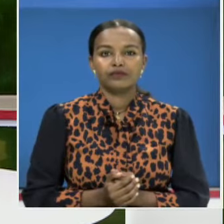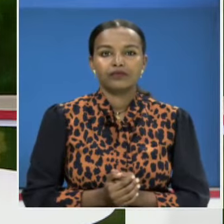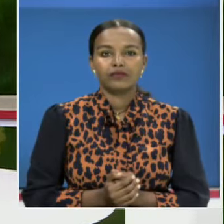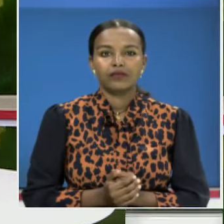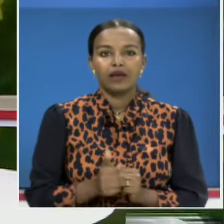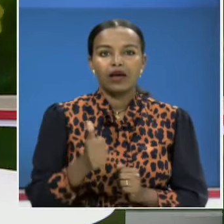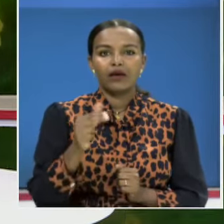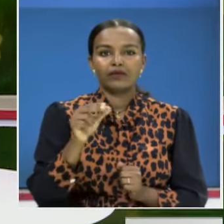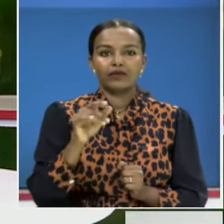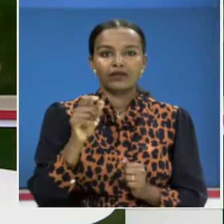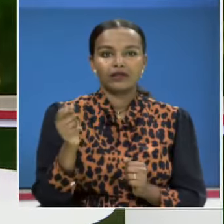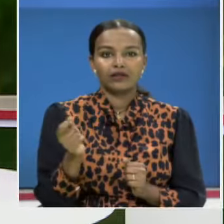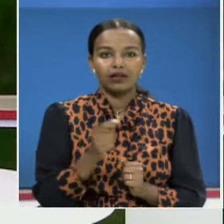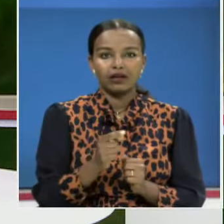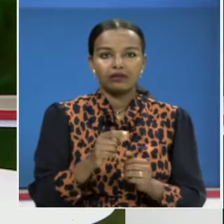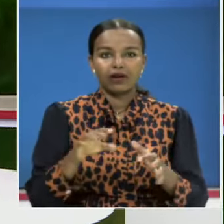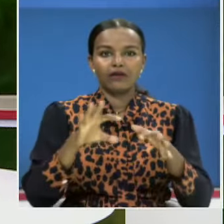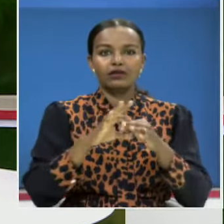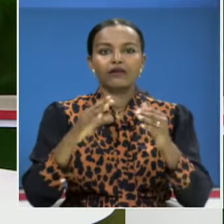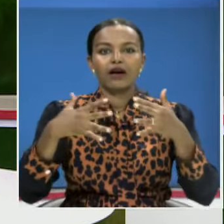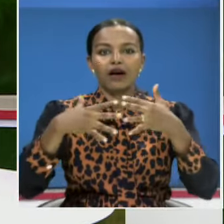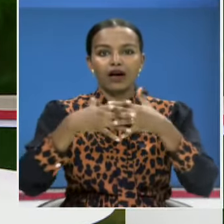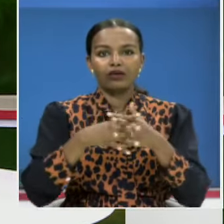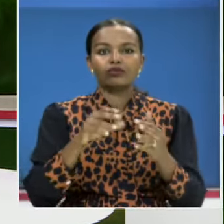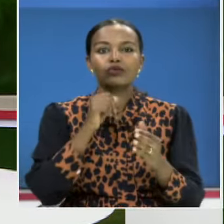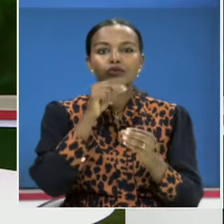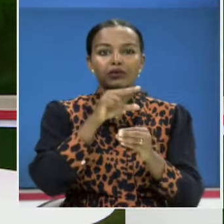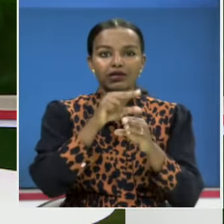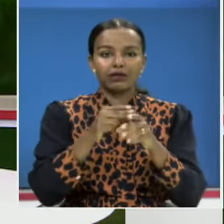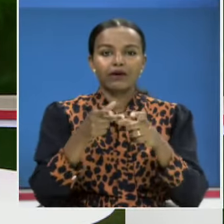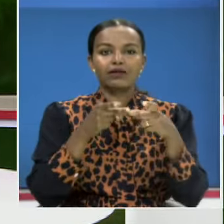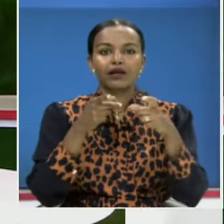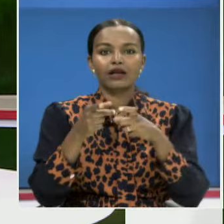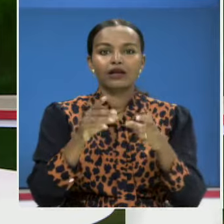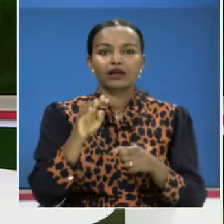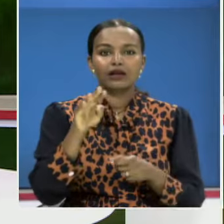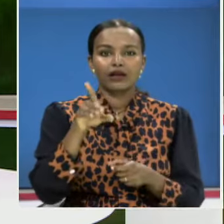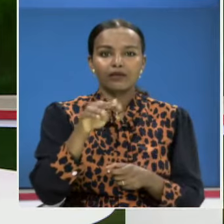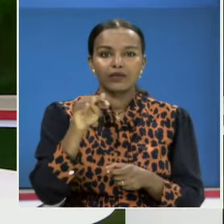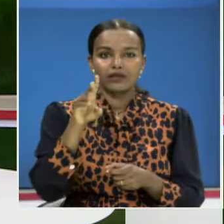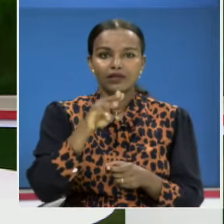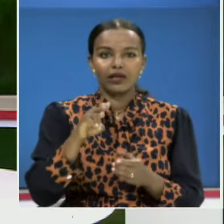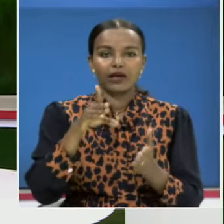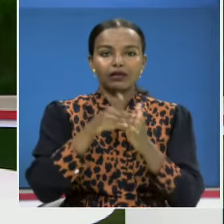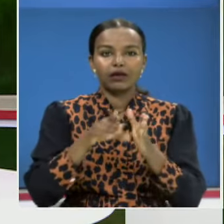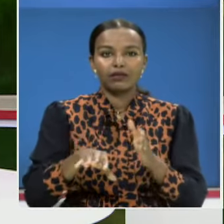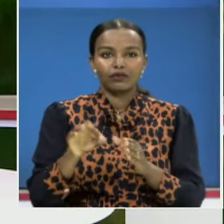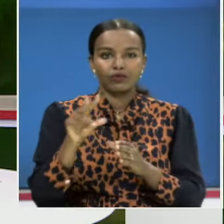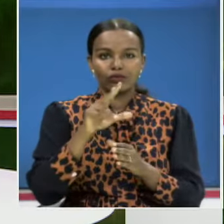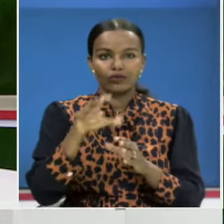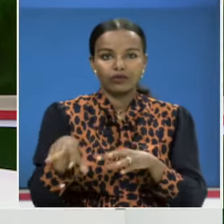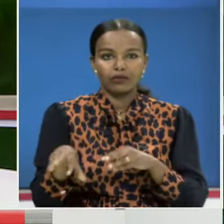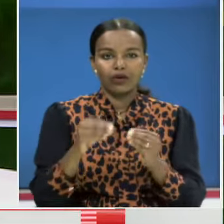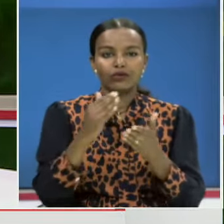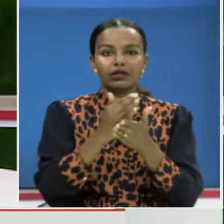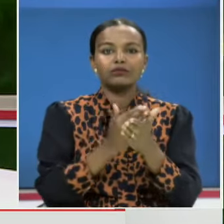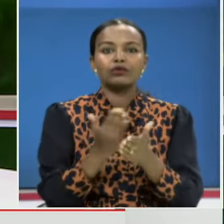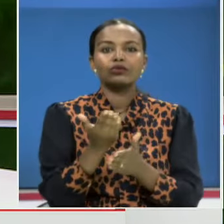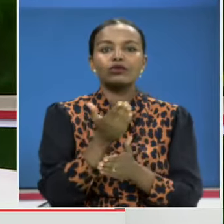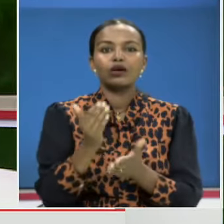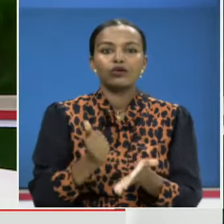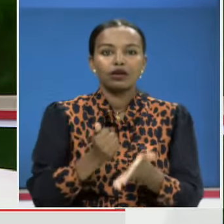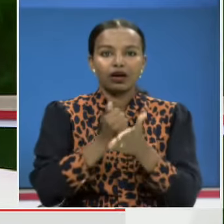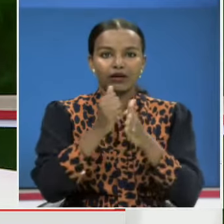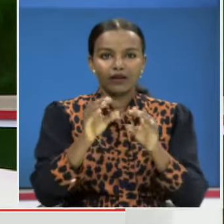አቢዘር ማህበረሰብ አቀፍ የልማት ድርጅት በኦሮሞ ብሔረሰብ አስተዳደር ከሚሴ ከተማ ለሚገኙ 300 ተማሪዎች የትምህርት ቁሳቁስ